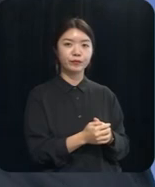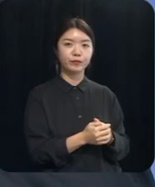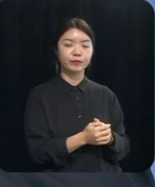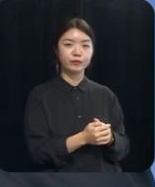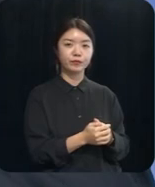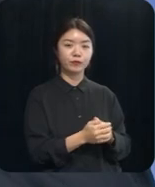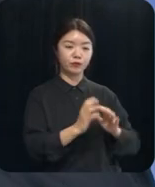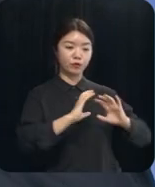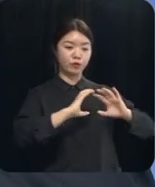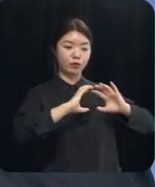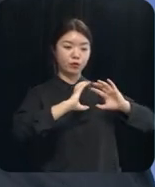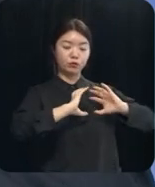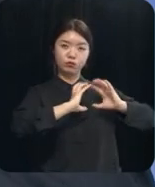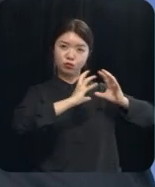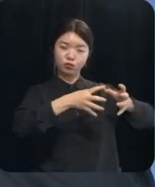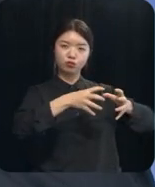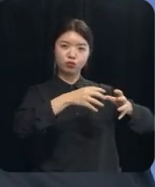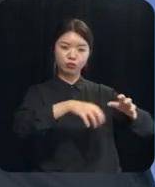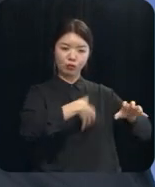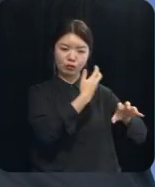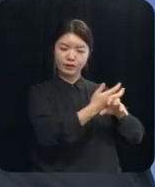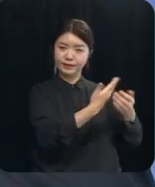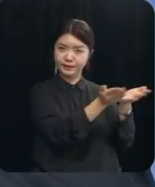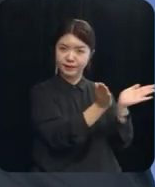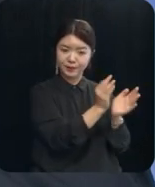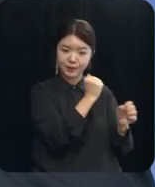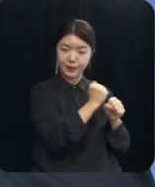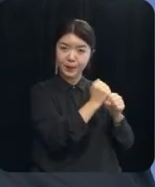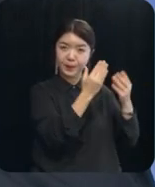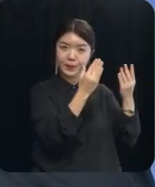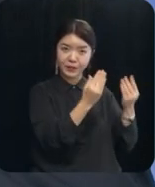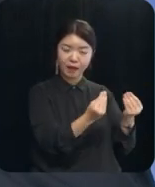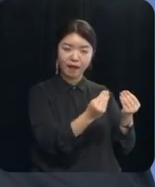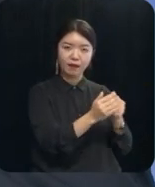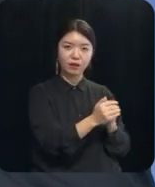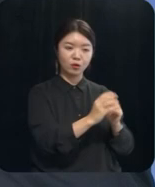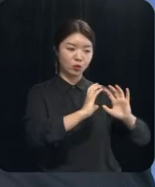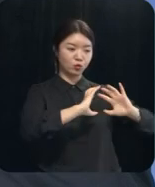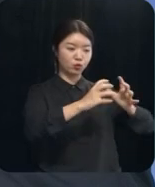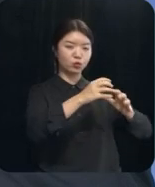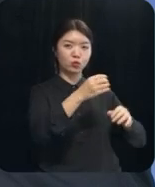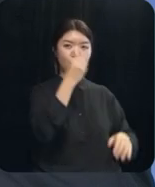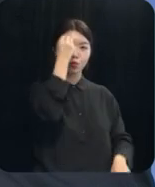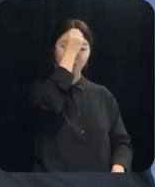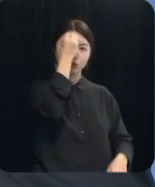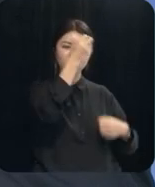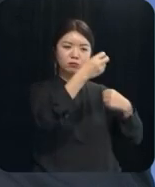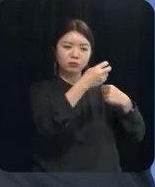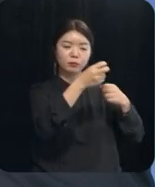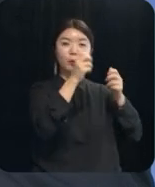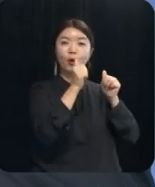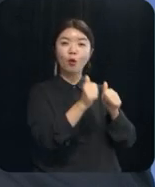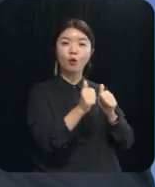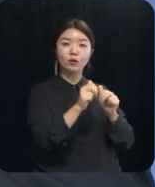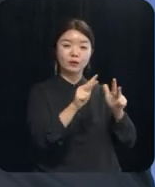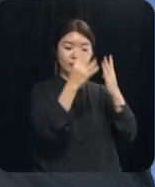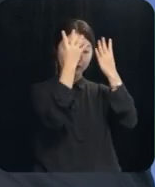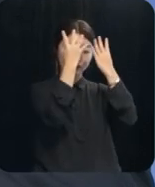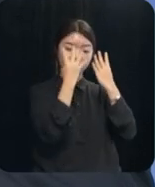조국 혁신당이 만들어져서 지금 아시다시피 조국은 고등병원에서 고등법원에서